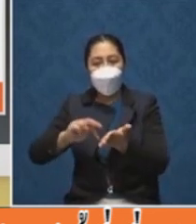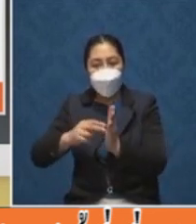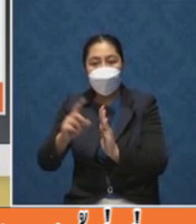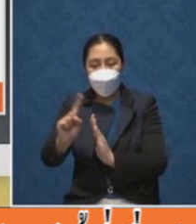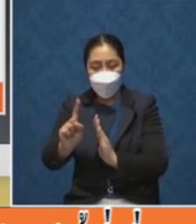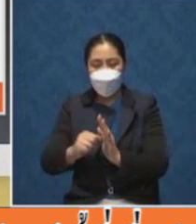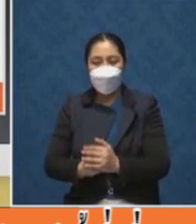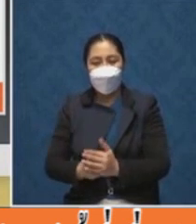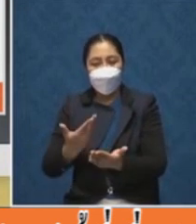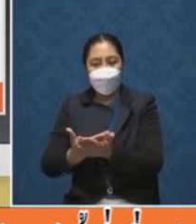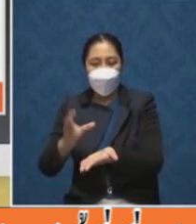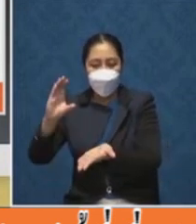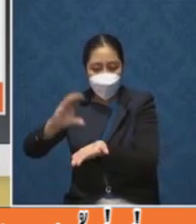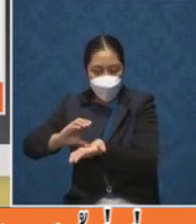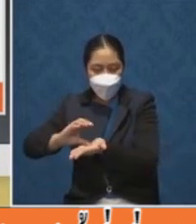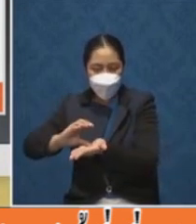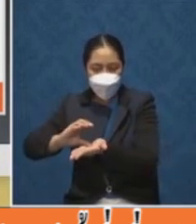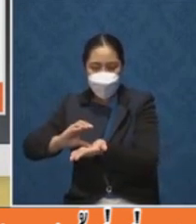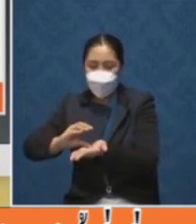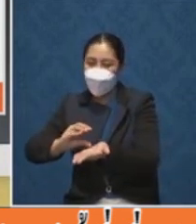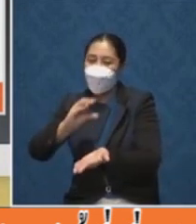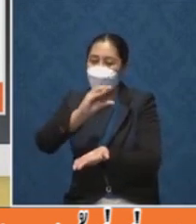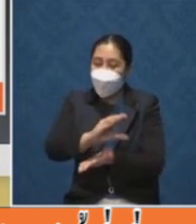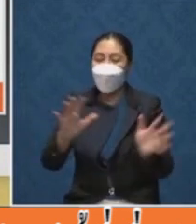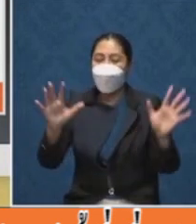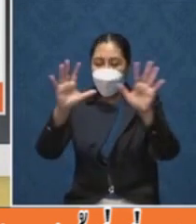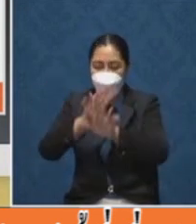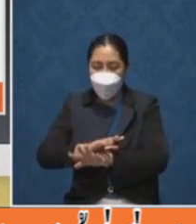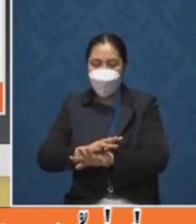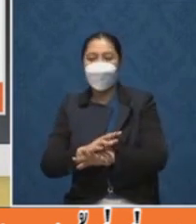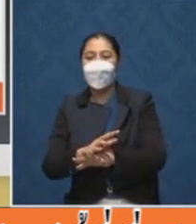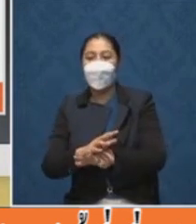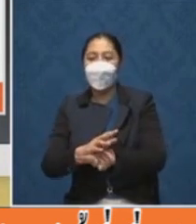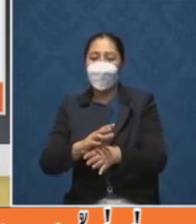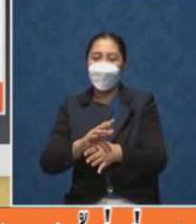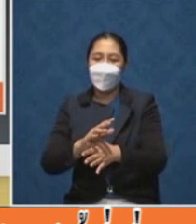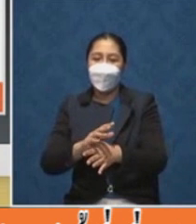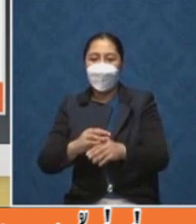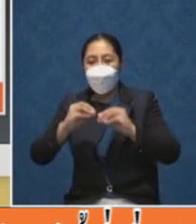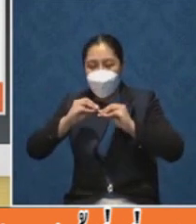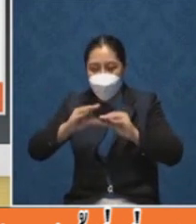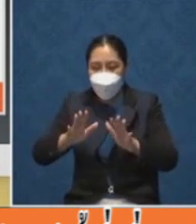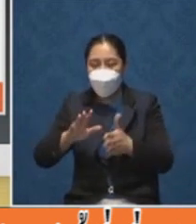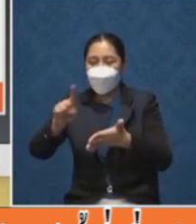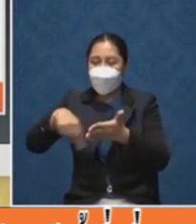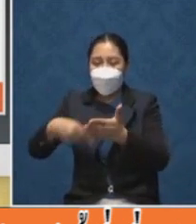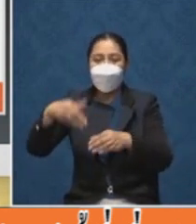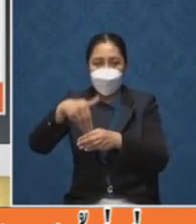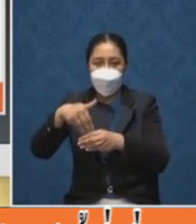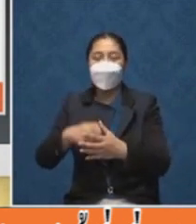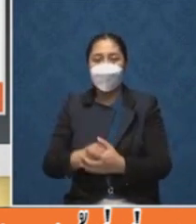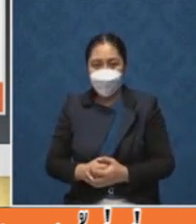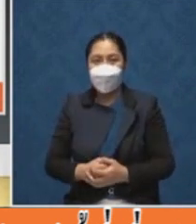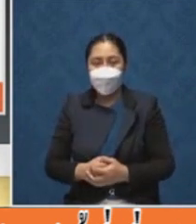นตรีเนี่ยใช้งบไปหาเสียงล่วงหน้าหรือไม่สำหรับรอบนี้เนี่ยก็เลยต้องมีการยกเลิกคำสั่งของนายกรัฐมนตรีฉ